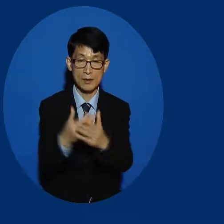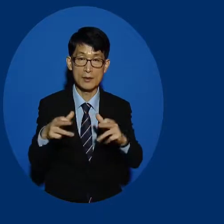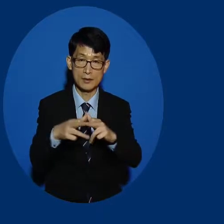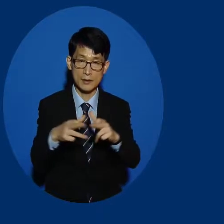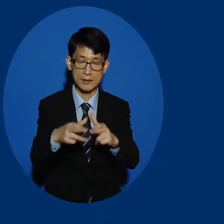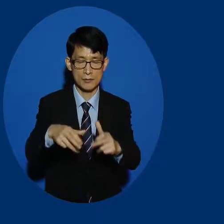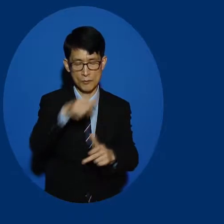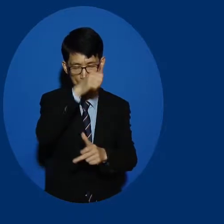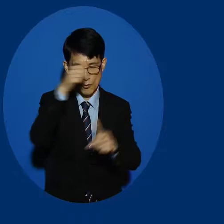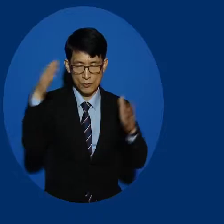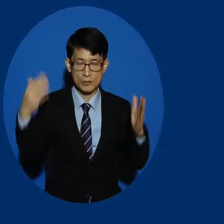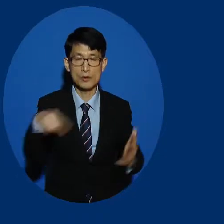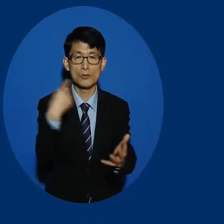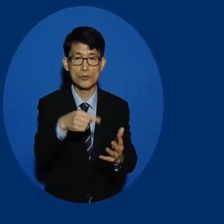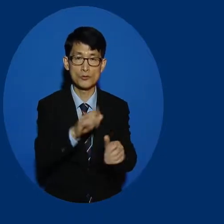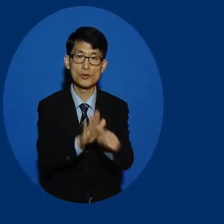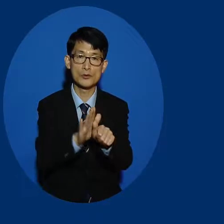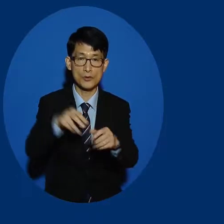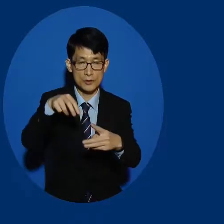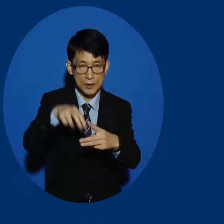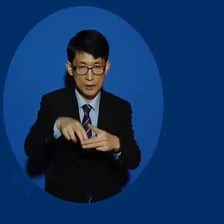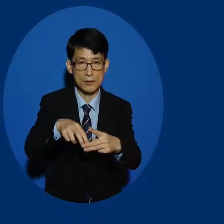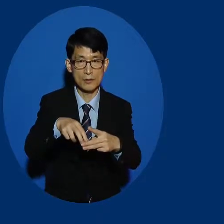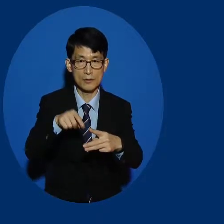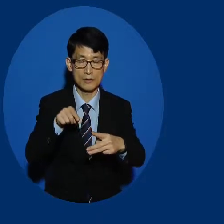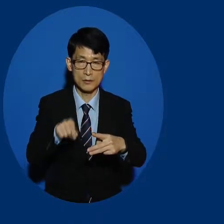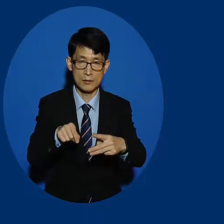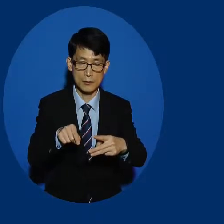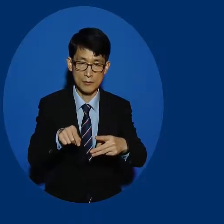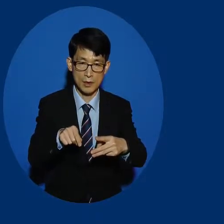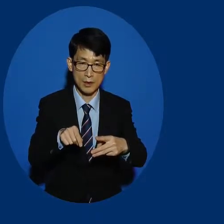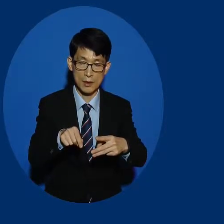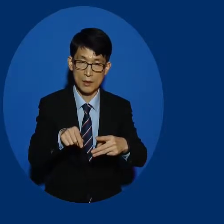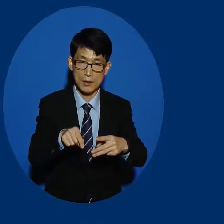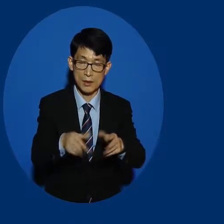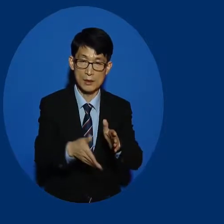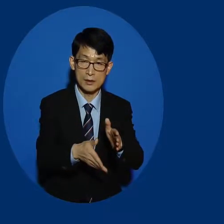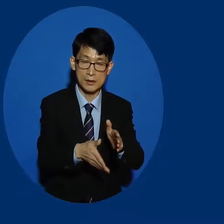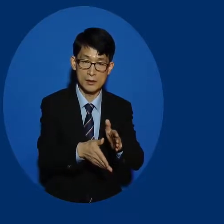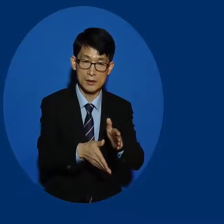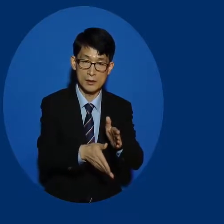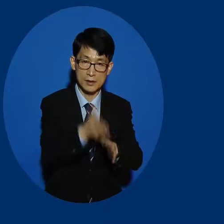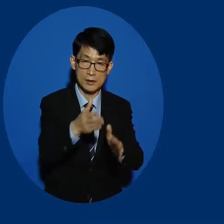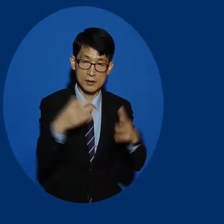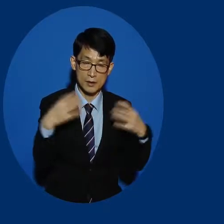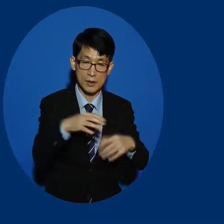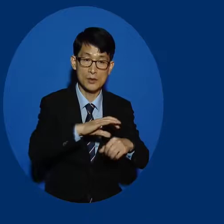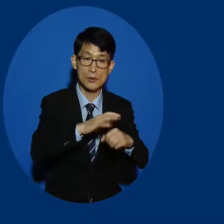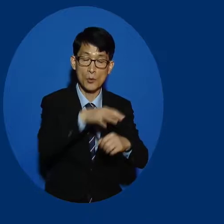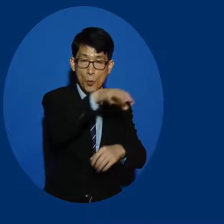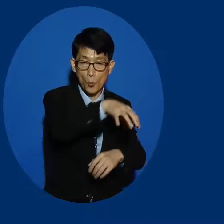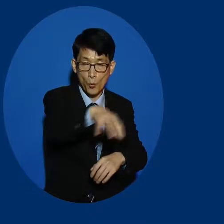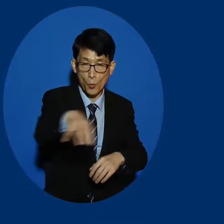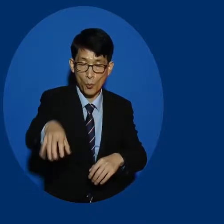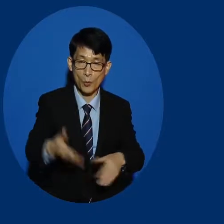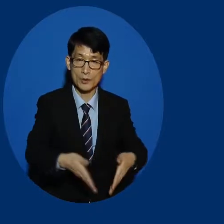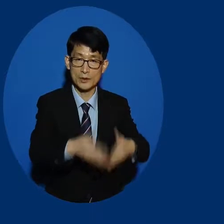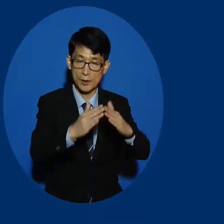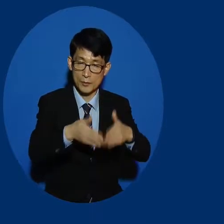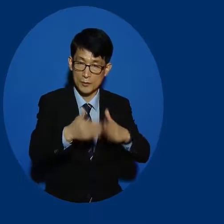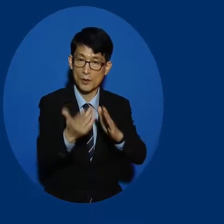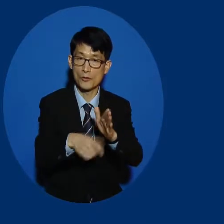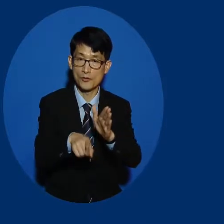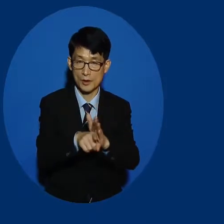평생교육 지원센터, 발달장애인 평생교육센터를 지자체에서 건립하고 지원하는 이러한 사업들을 추진하고